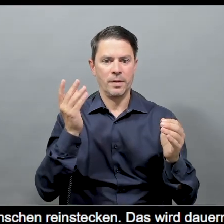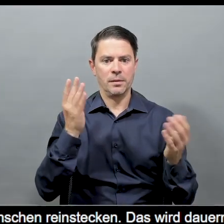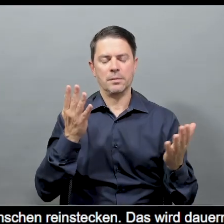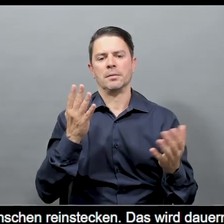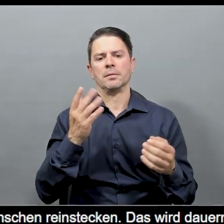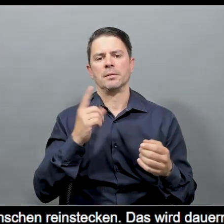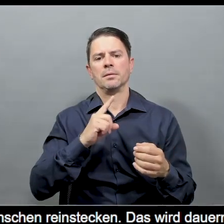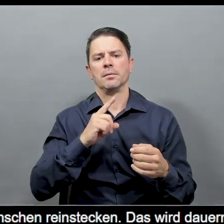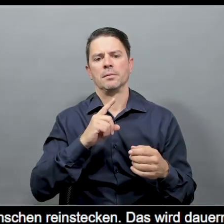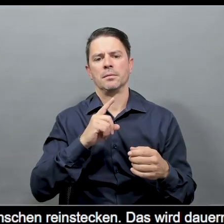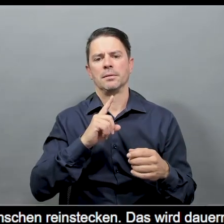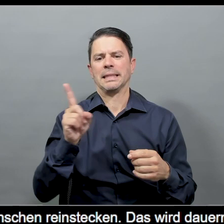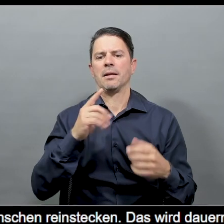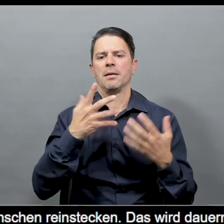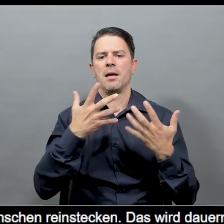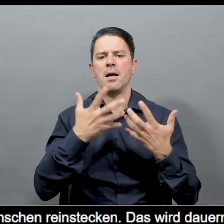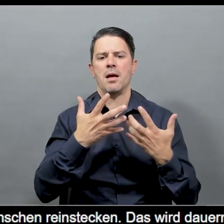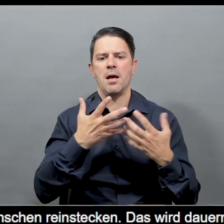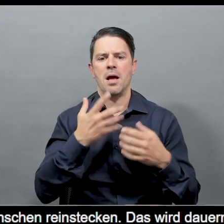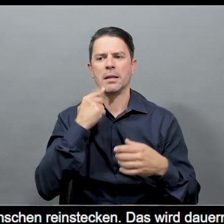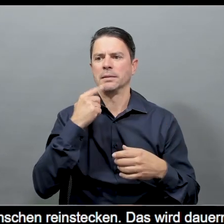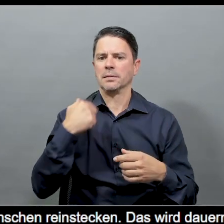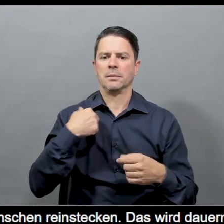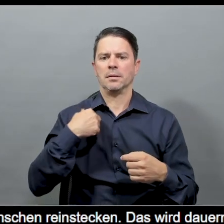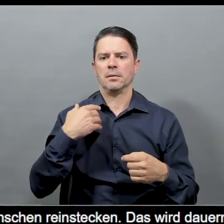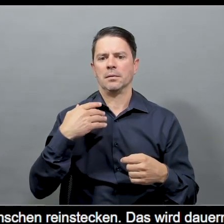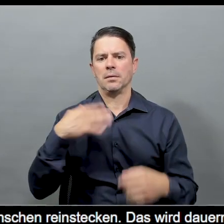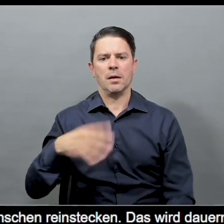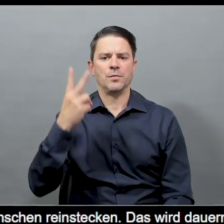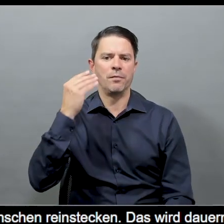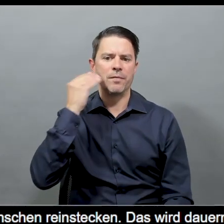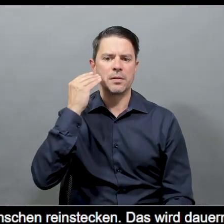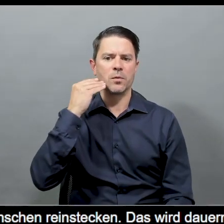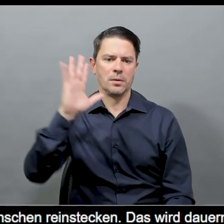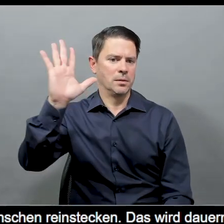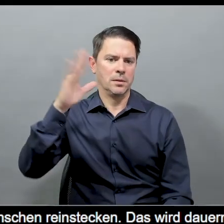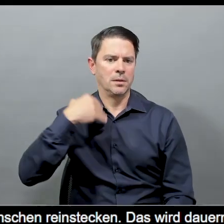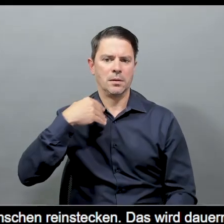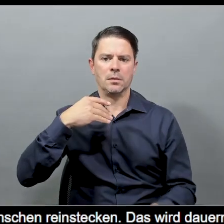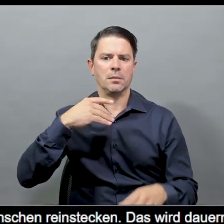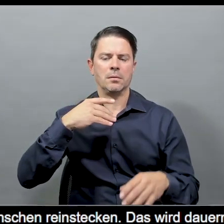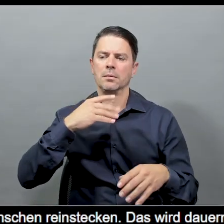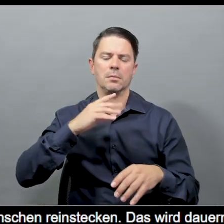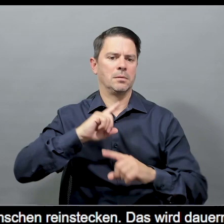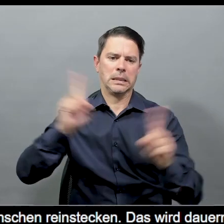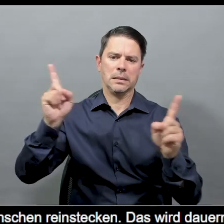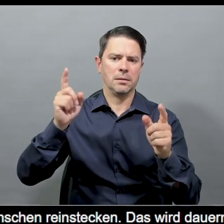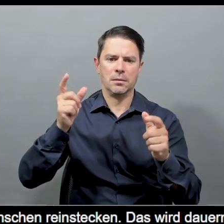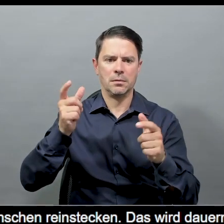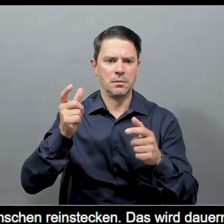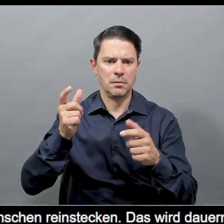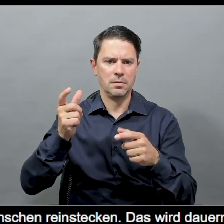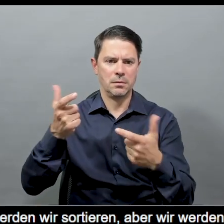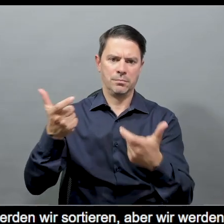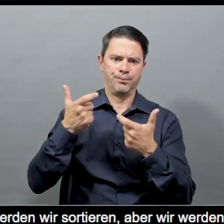man auch gesellschaftlich das so sieht. Ich habe jetzt meine Wohnung und ich will meine Aussicht nicht verstellt haben. Wir müssen da schon wieder das Wir insgesamt einen